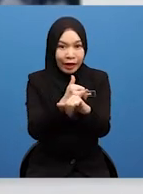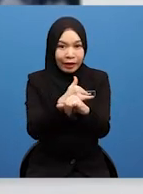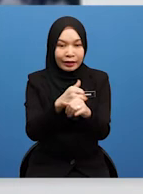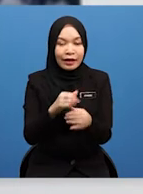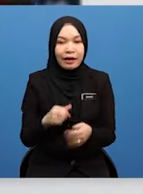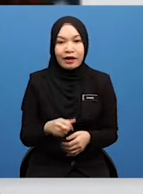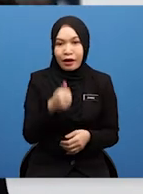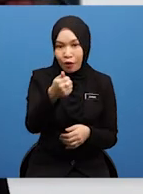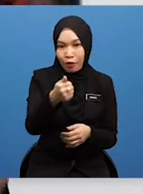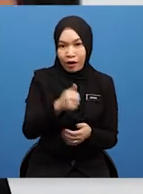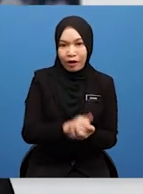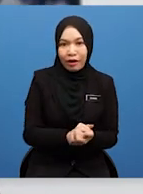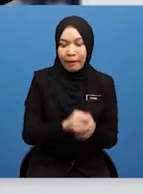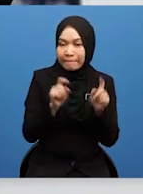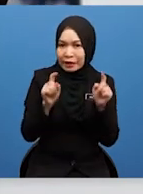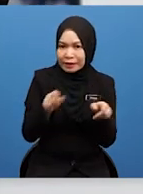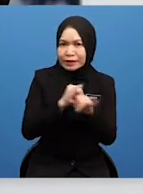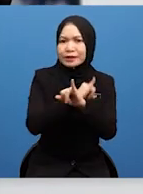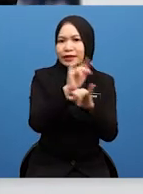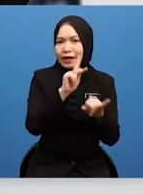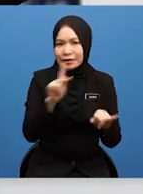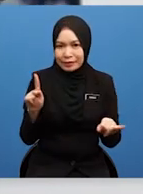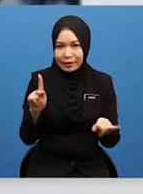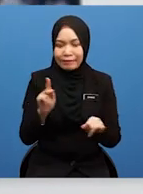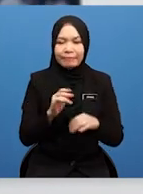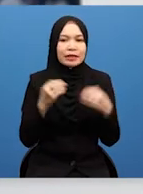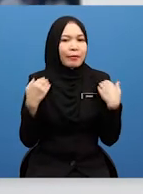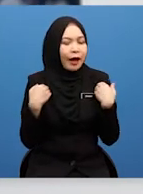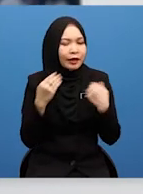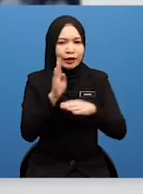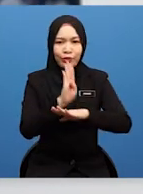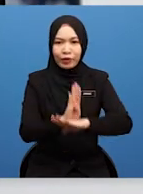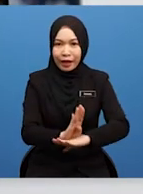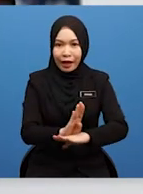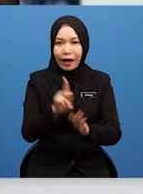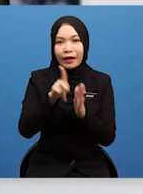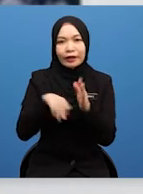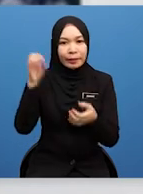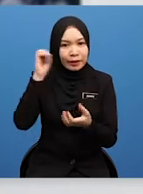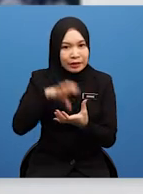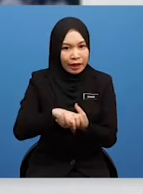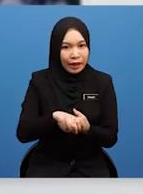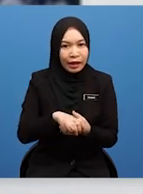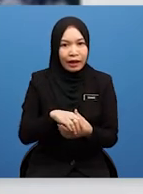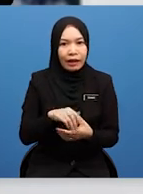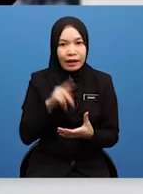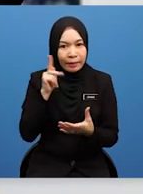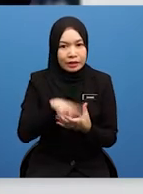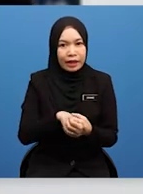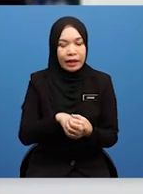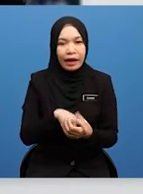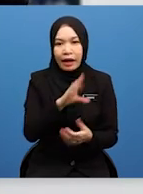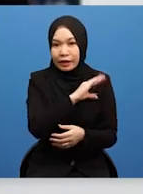aspek yaitu antaranya aliran kebudayaan kepercayaan dan juga persekitaran sebab